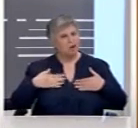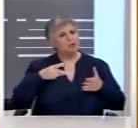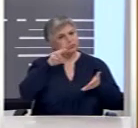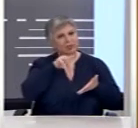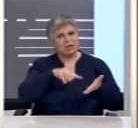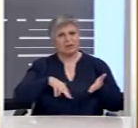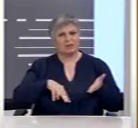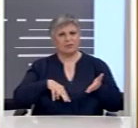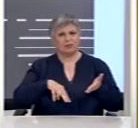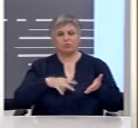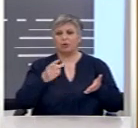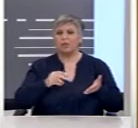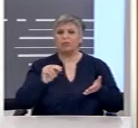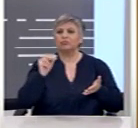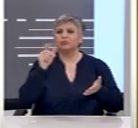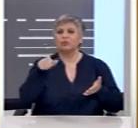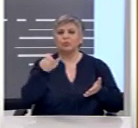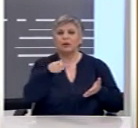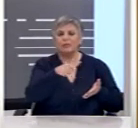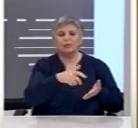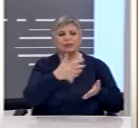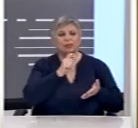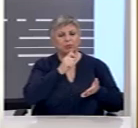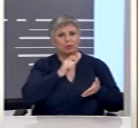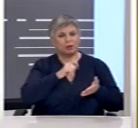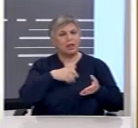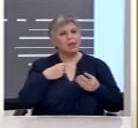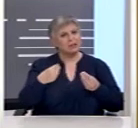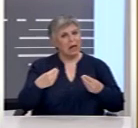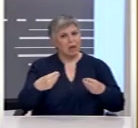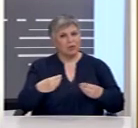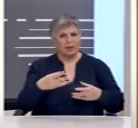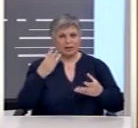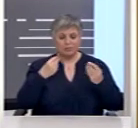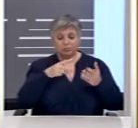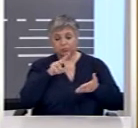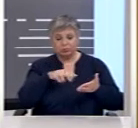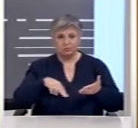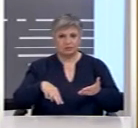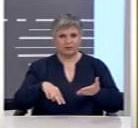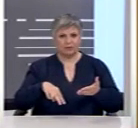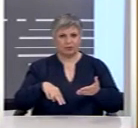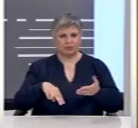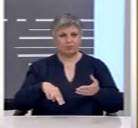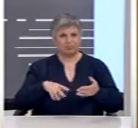οποιοδήποτε βουλευτή. Και έχουν και πολύ μεγάλη αξία η μελέτη αυτών των πρακτικών.